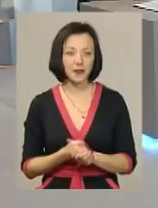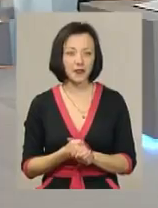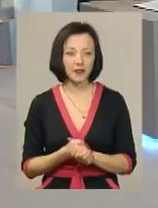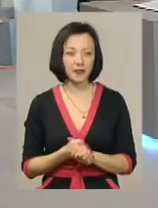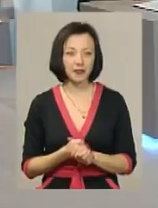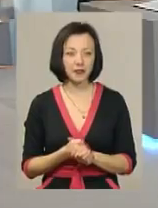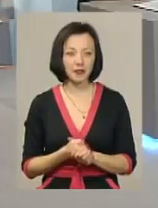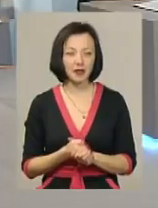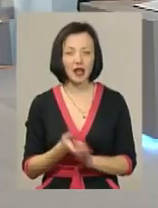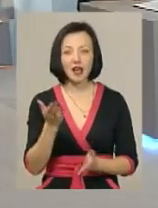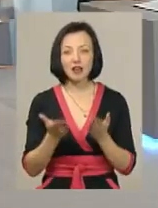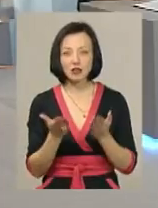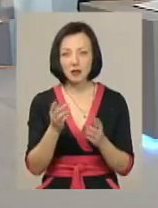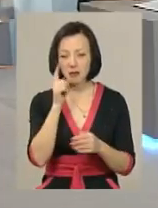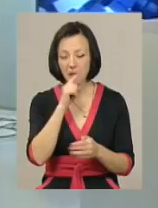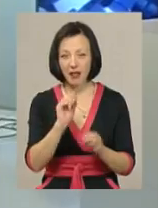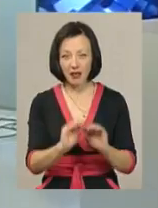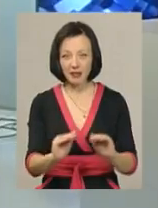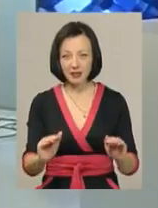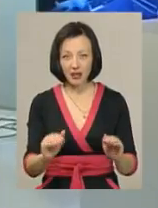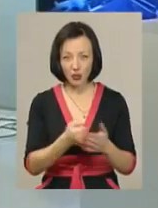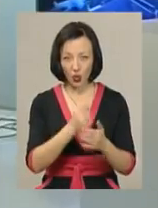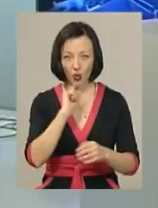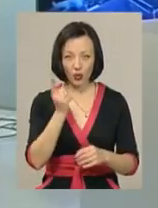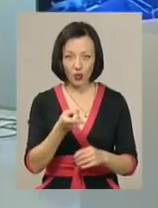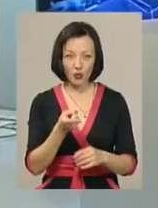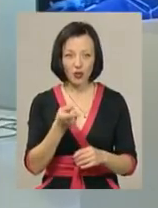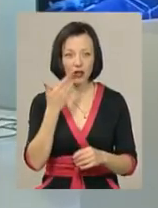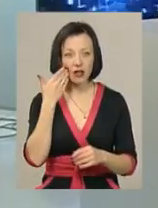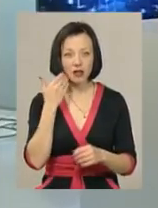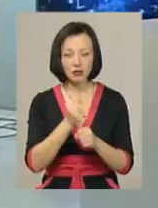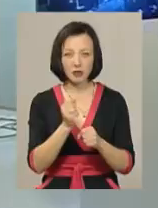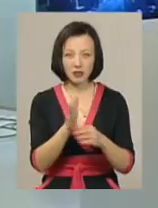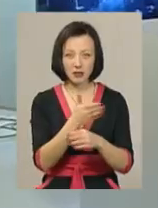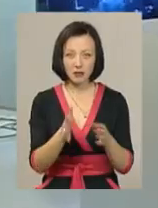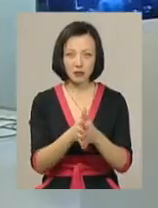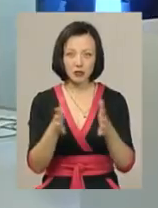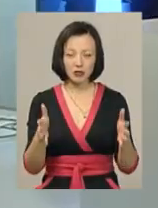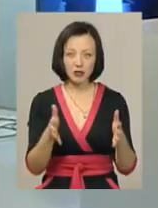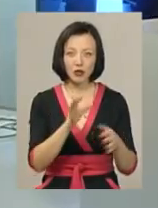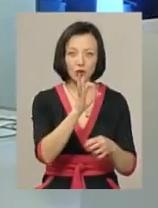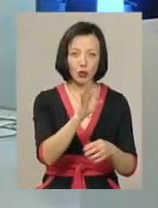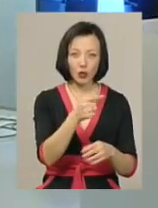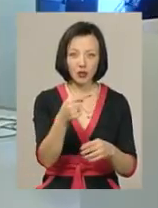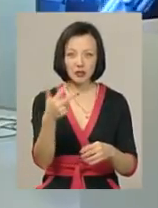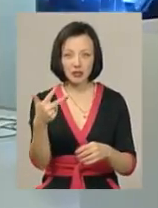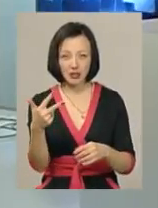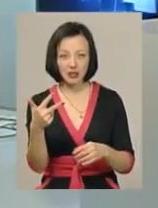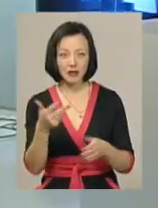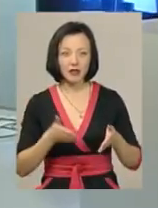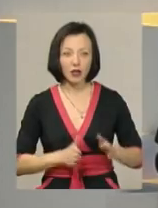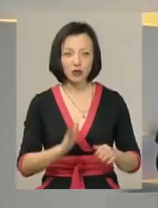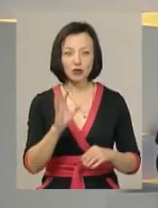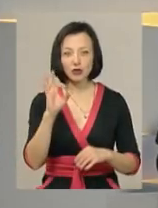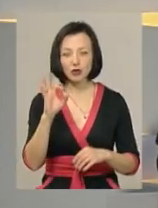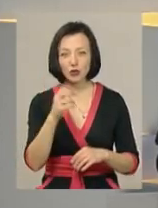Мені здається це більше якщо брати таких маленьких дітей хоча якби легше робити градацію трошечки ширшу да від там від нуля до трьох років хоча би від народження